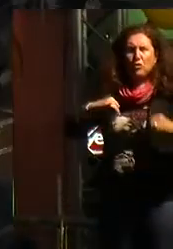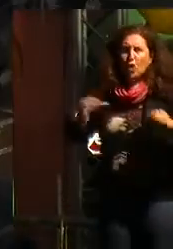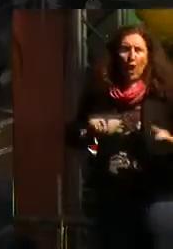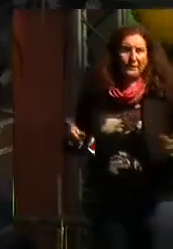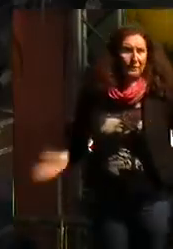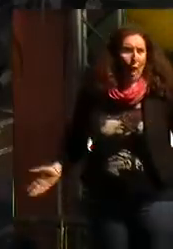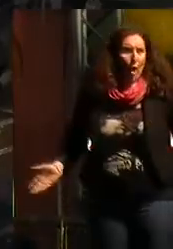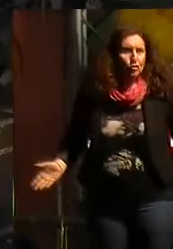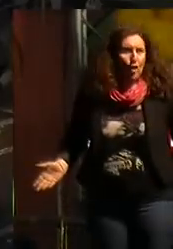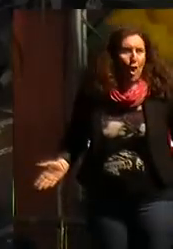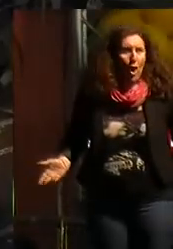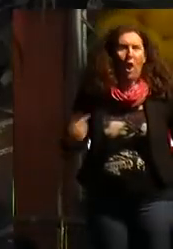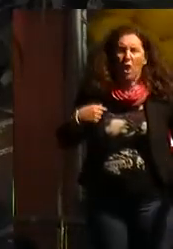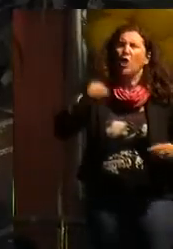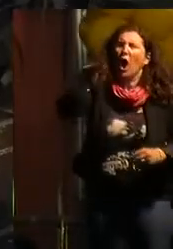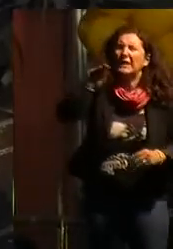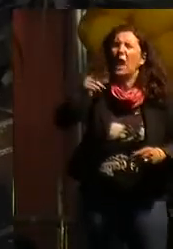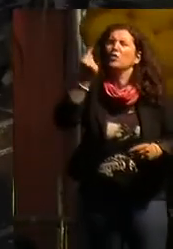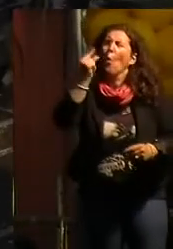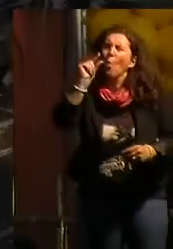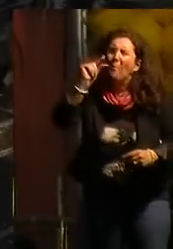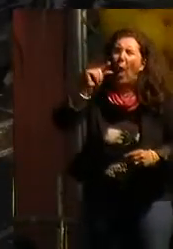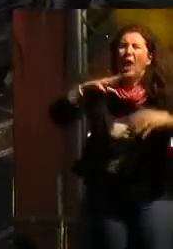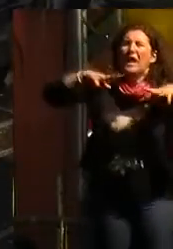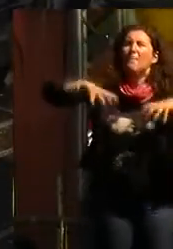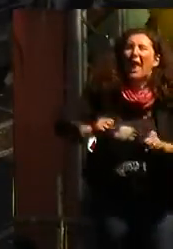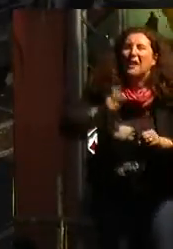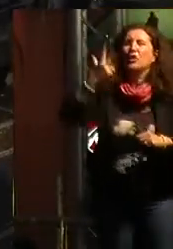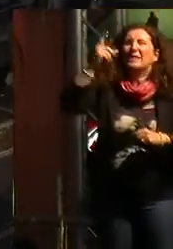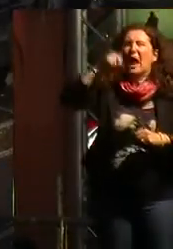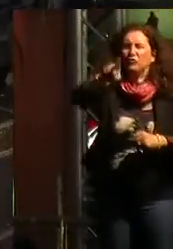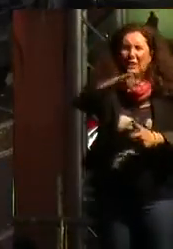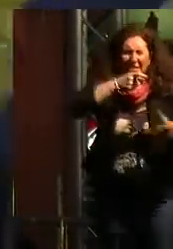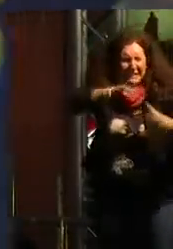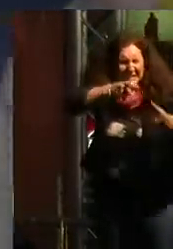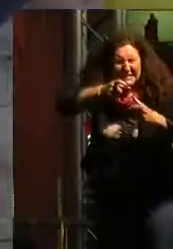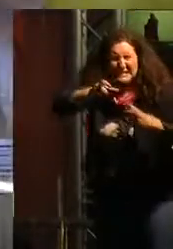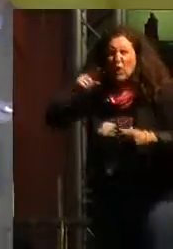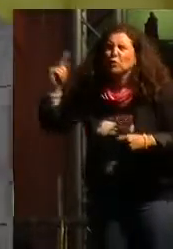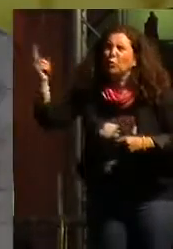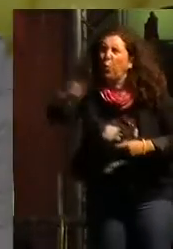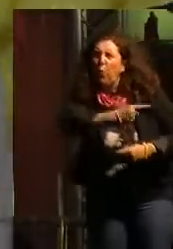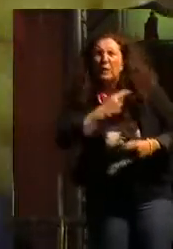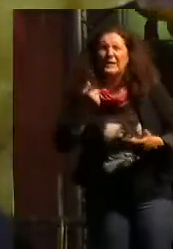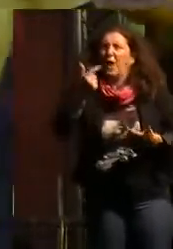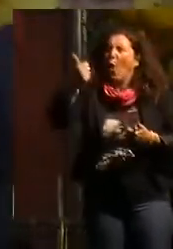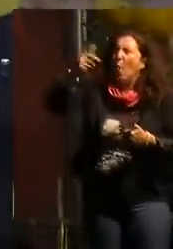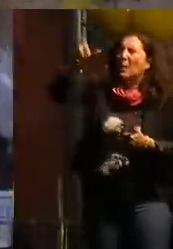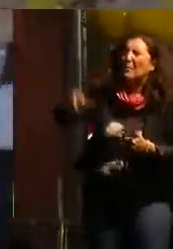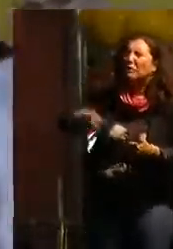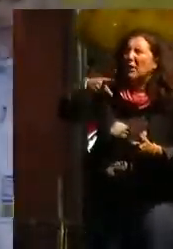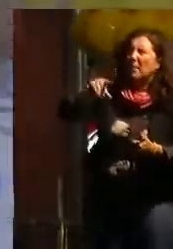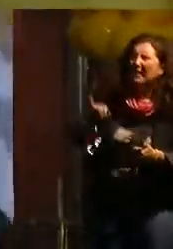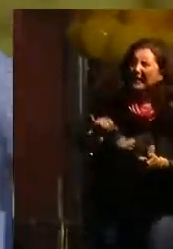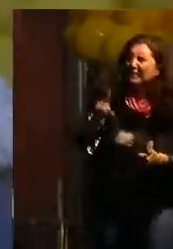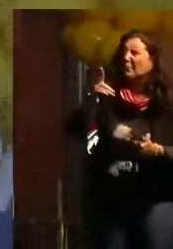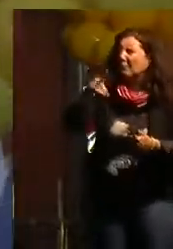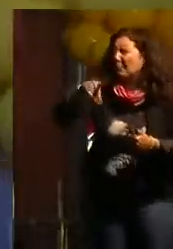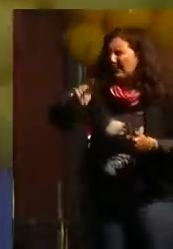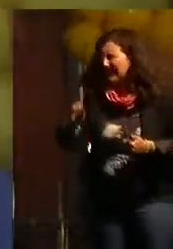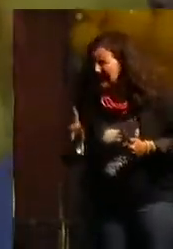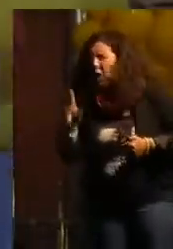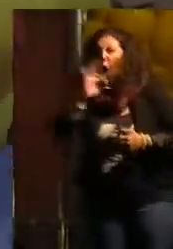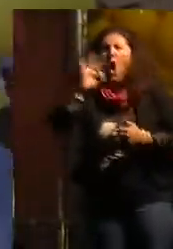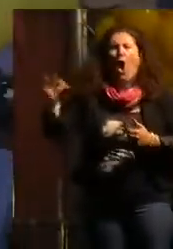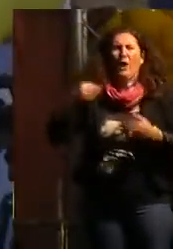di metterci tutti quanti un po' di impegno in 3 giorni, parlare con tutti, avete tutti a casa un PD, un indeciso, un astensionista. Sono sicuro, è una piaga